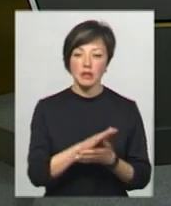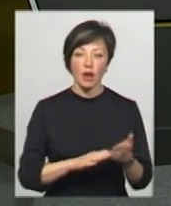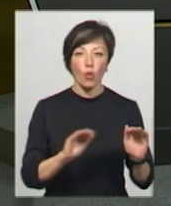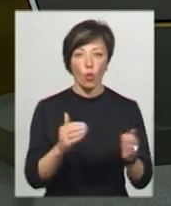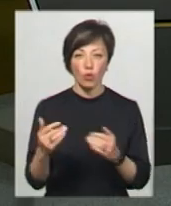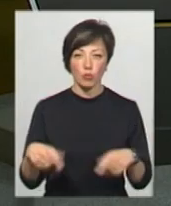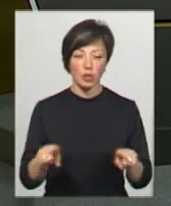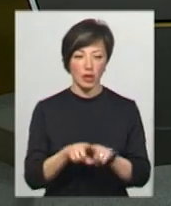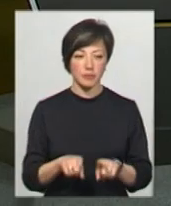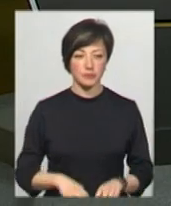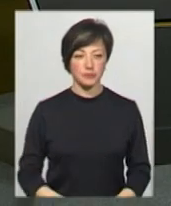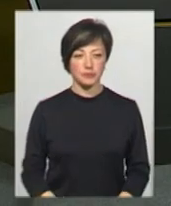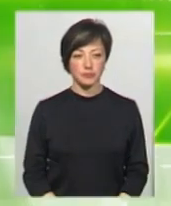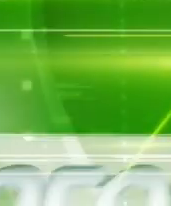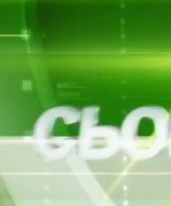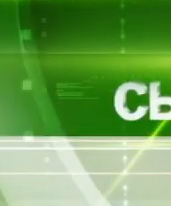коротко про таке.